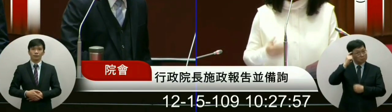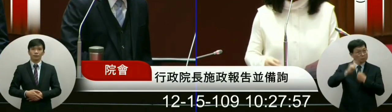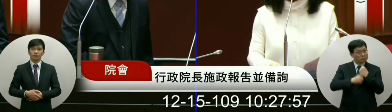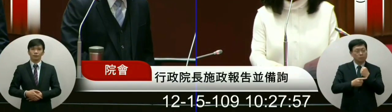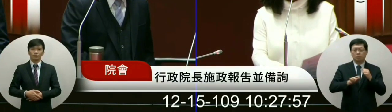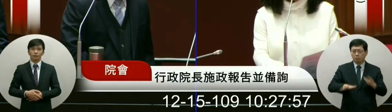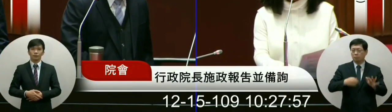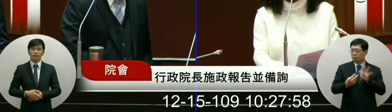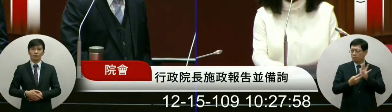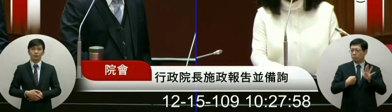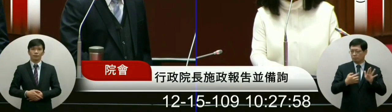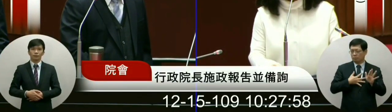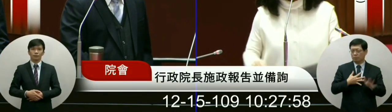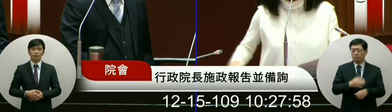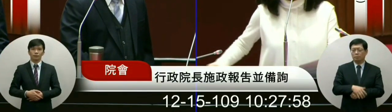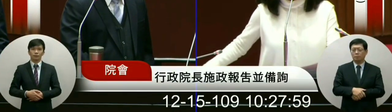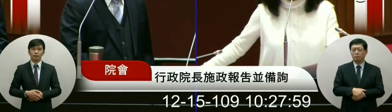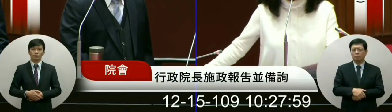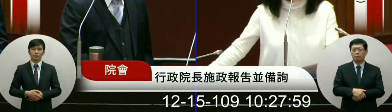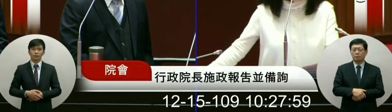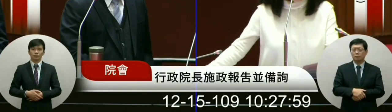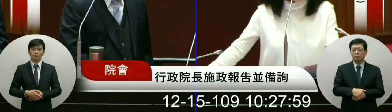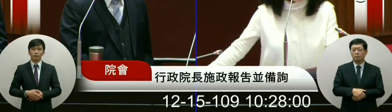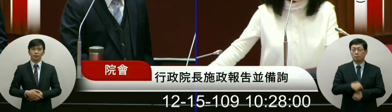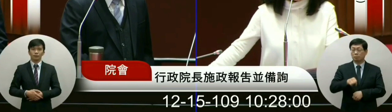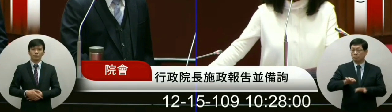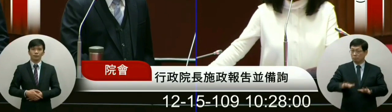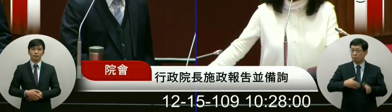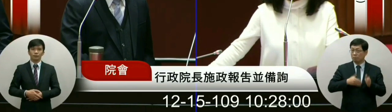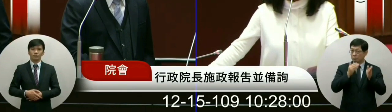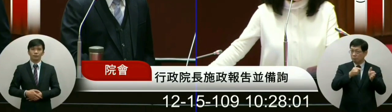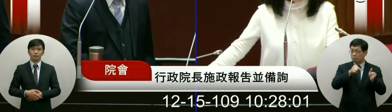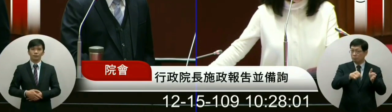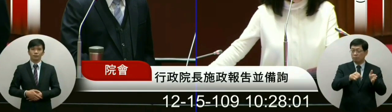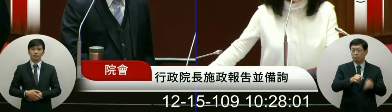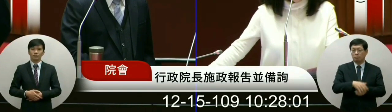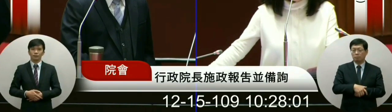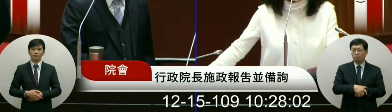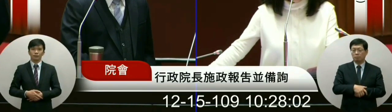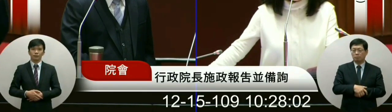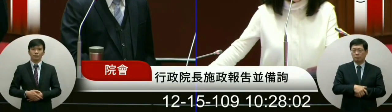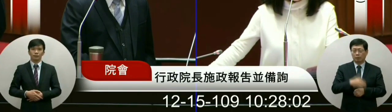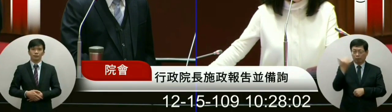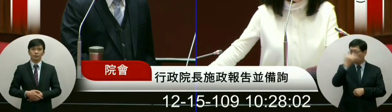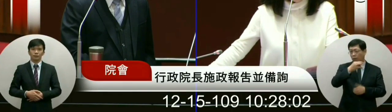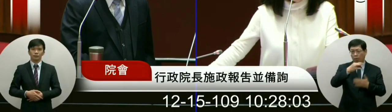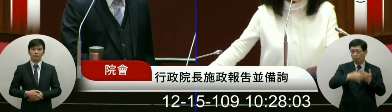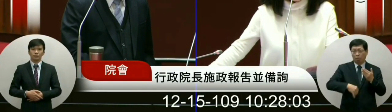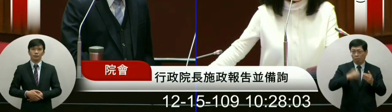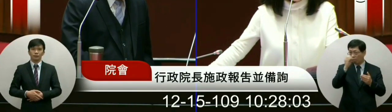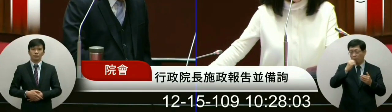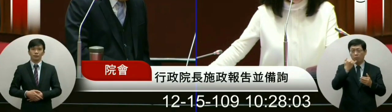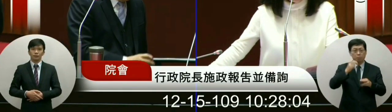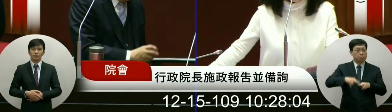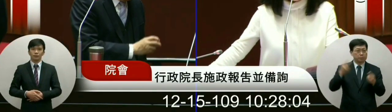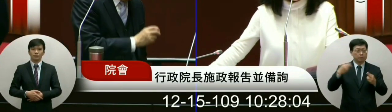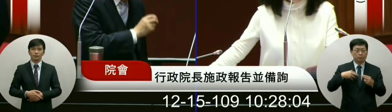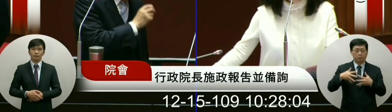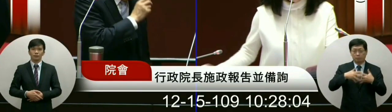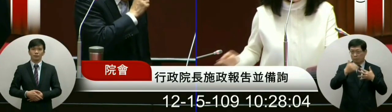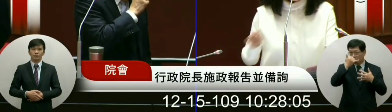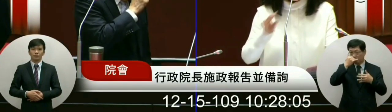我现在讲我的看法。我这一次对于无条件开放美猪美牛